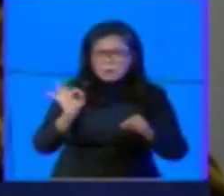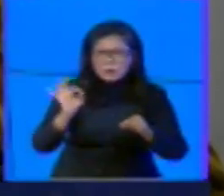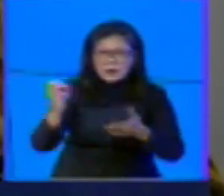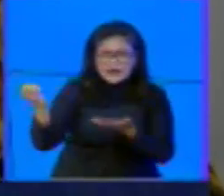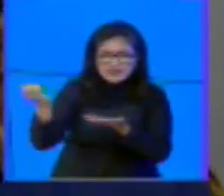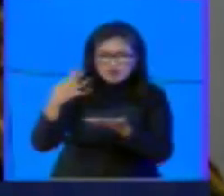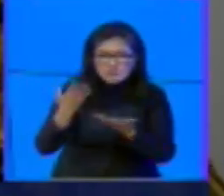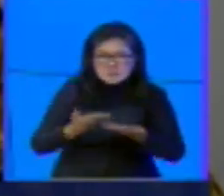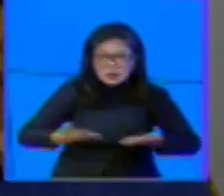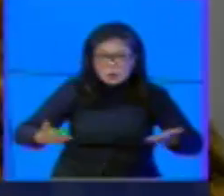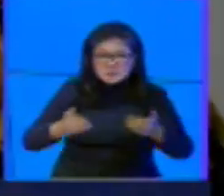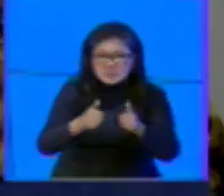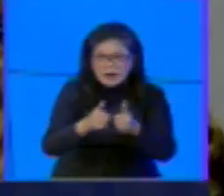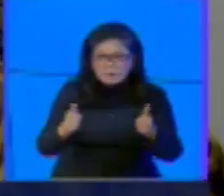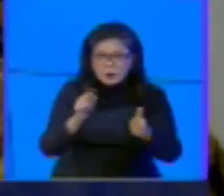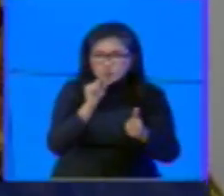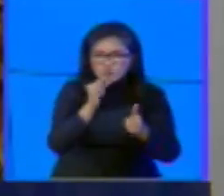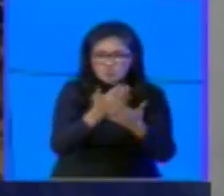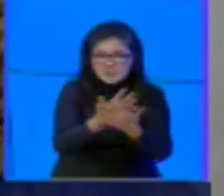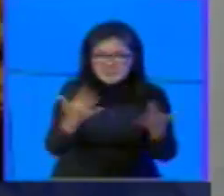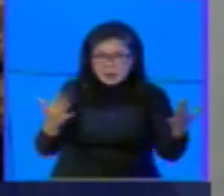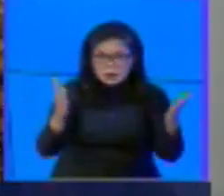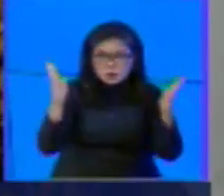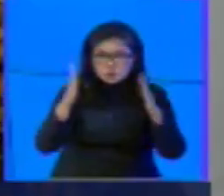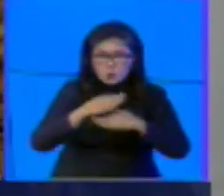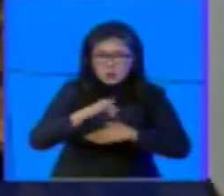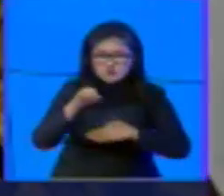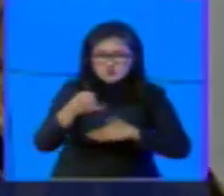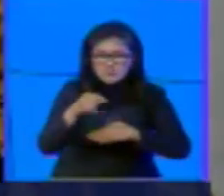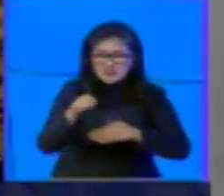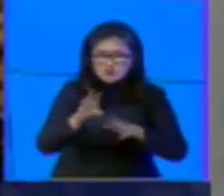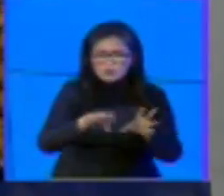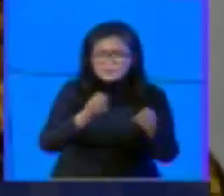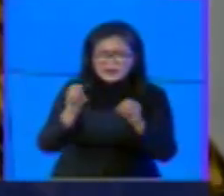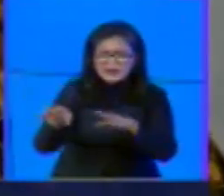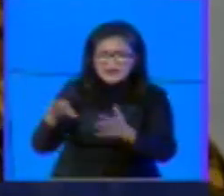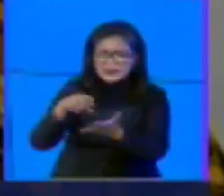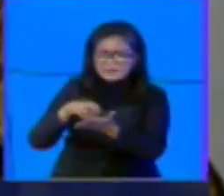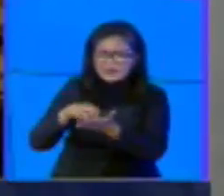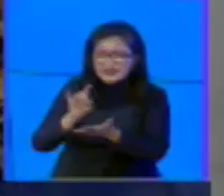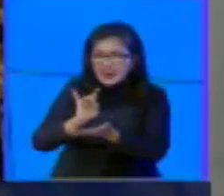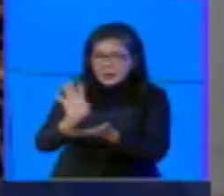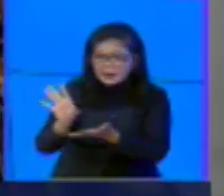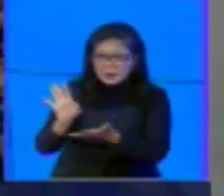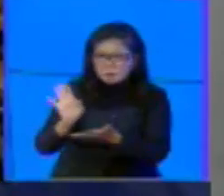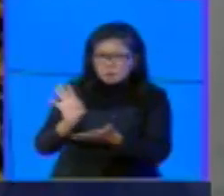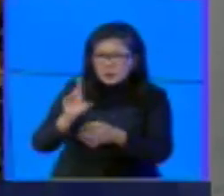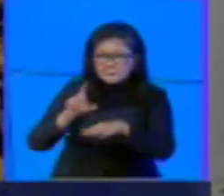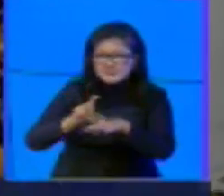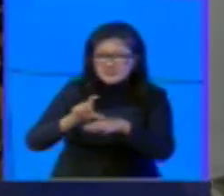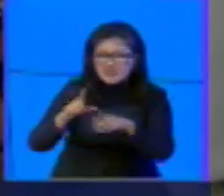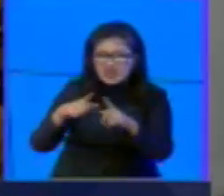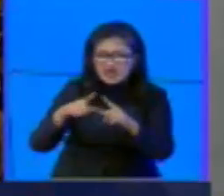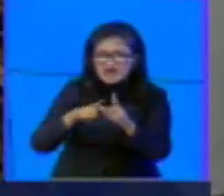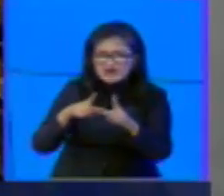untuk masyarakat, sholat Jumat dipindahkan ke tempat lain selain di Masjid Raya. Artinya